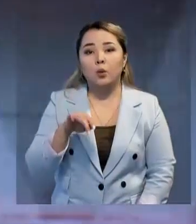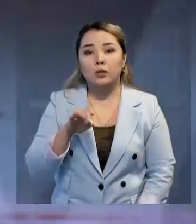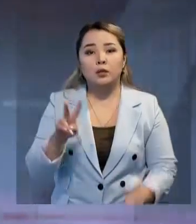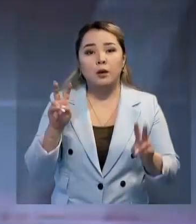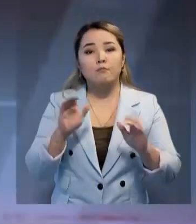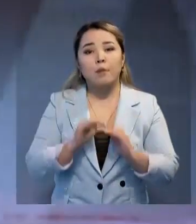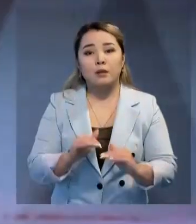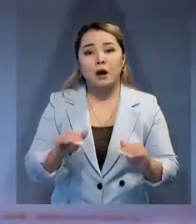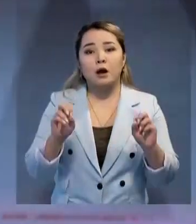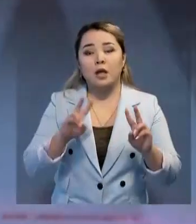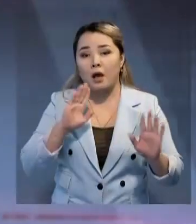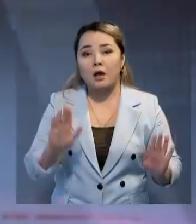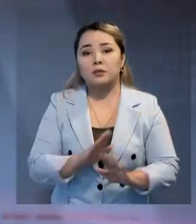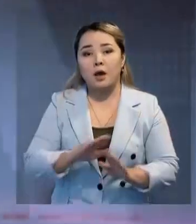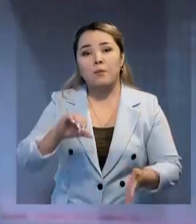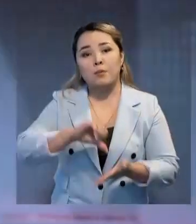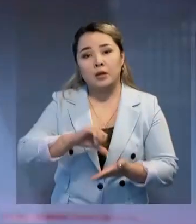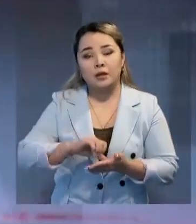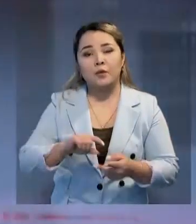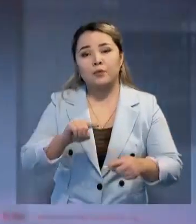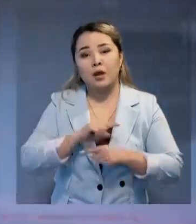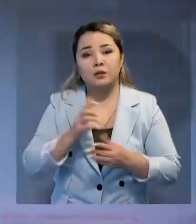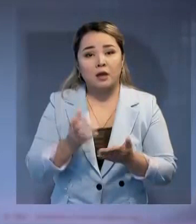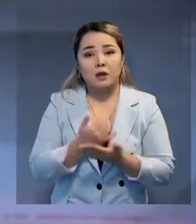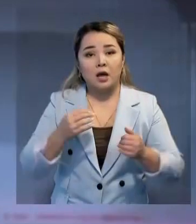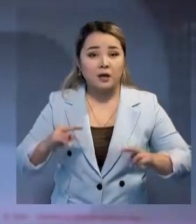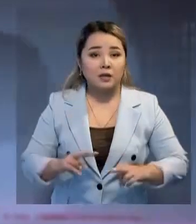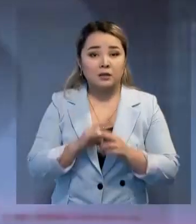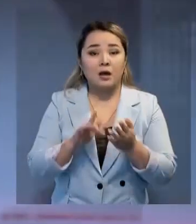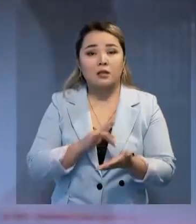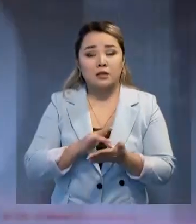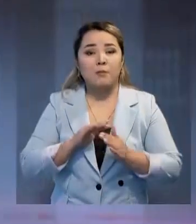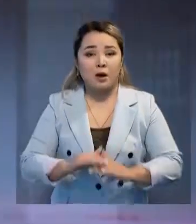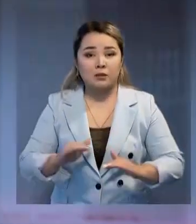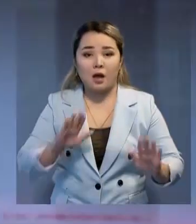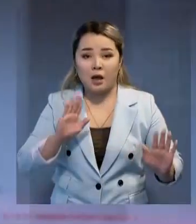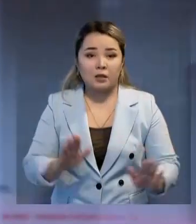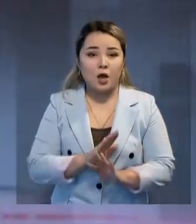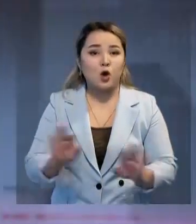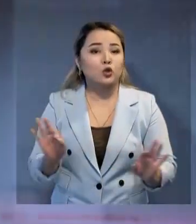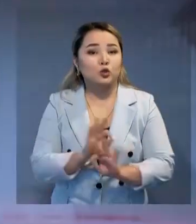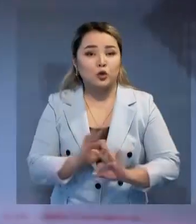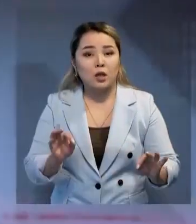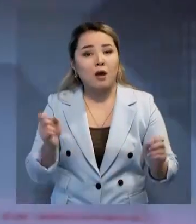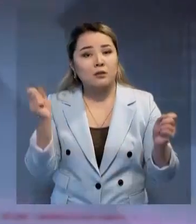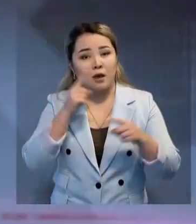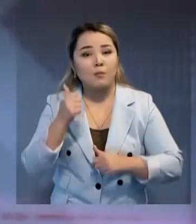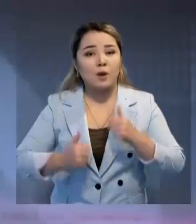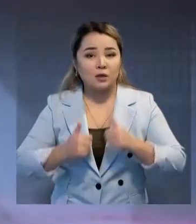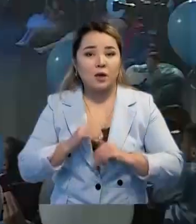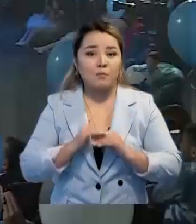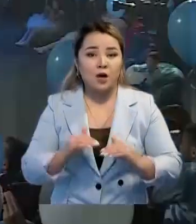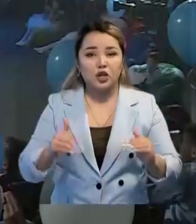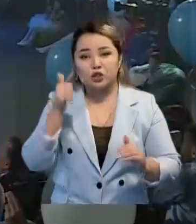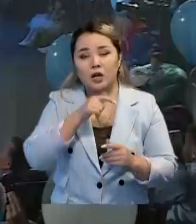Балдаурин балаларға арналған әндер байқауы өз мәресіне жетті. Бүгін Астанада балдырғандарға ән арнаған үздіктер анықталды. Байқауды